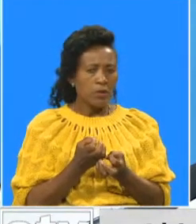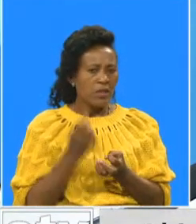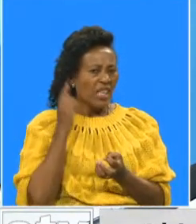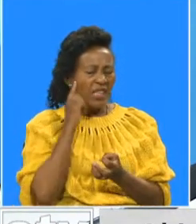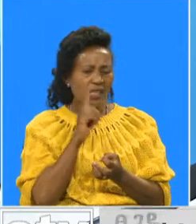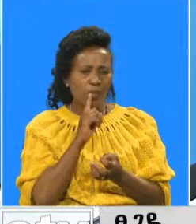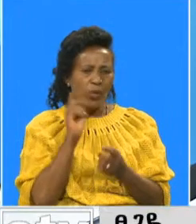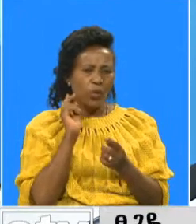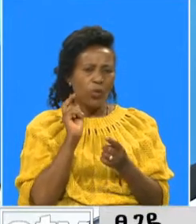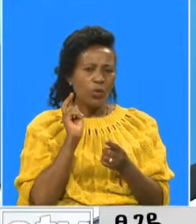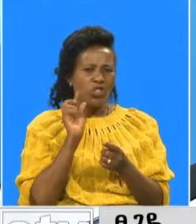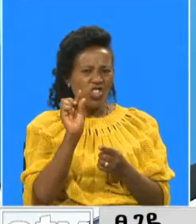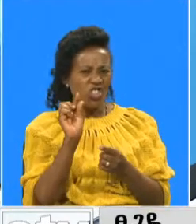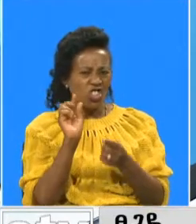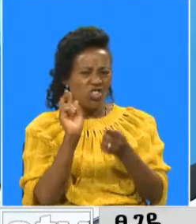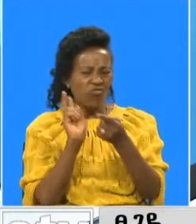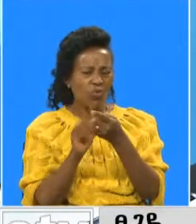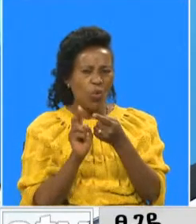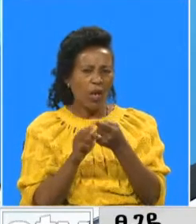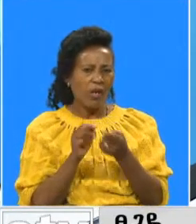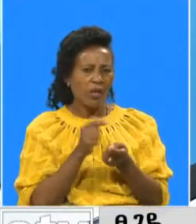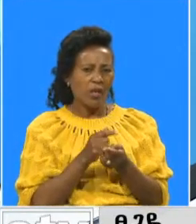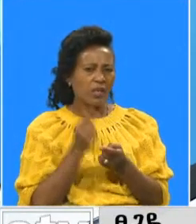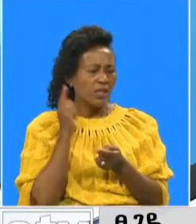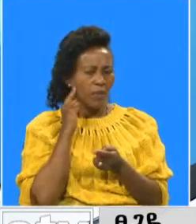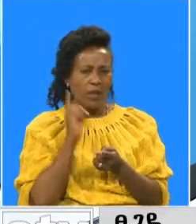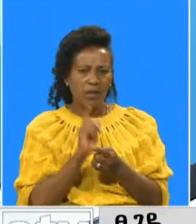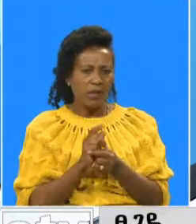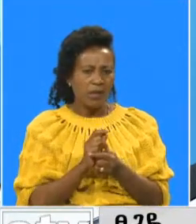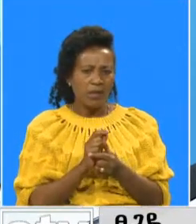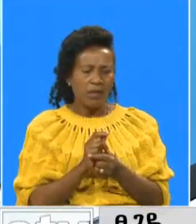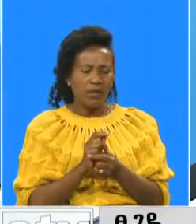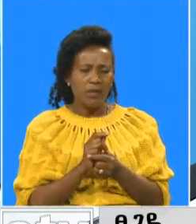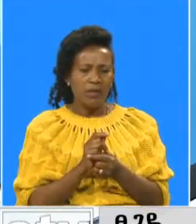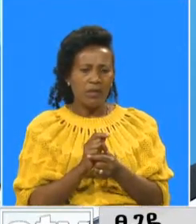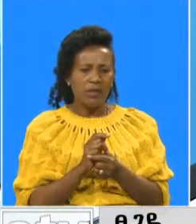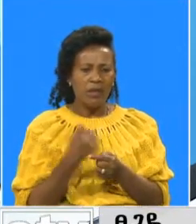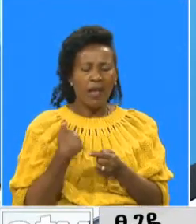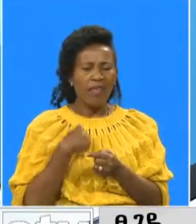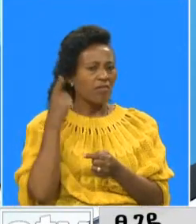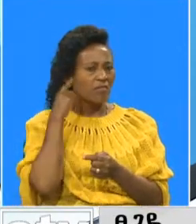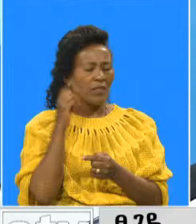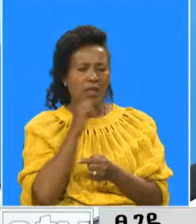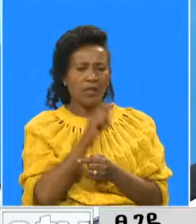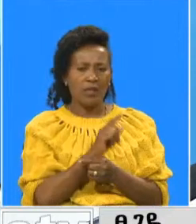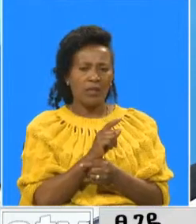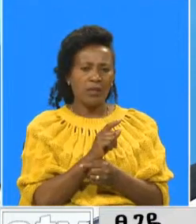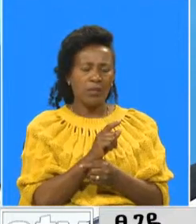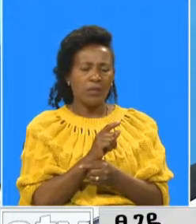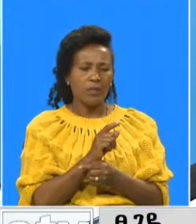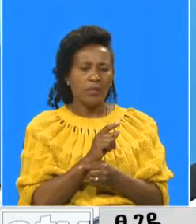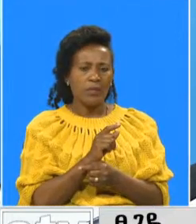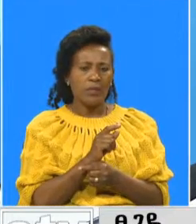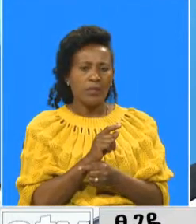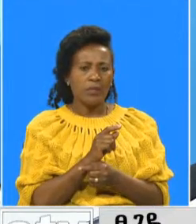እየተሰማ ነው ትንሽ ድምጽዎት ይሰማችኋል? ለእኛ እየተሰማን አይደለም።